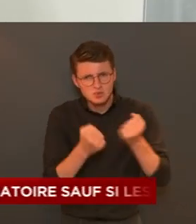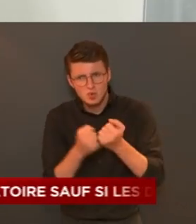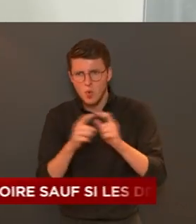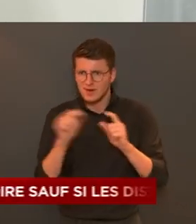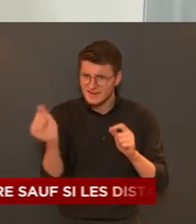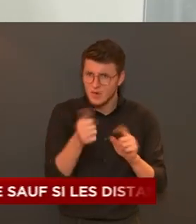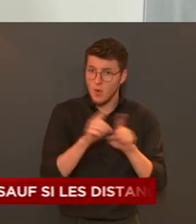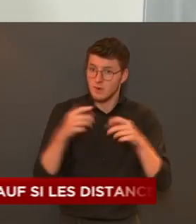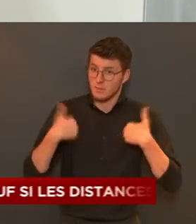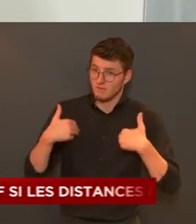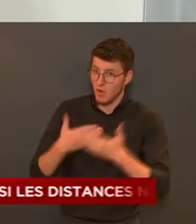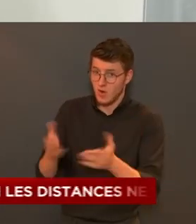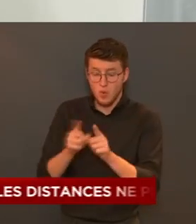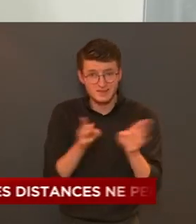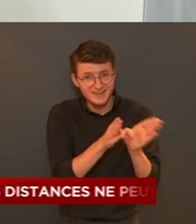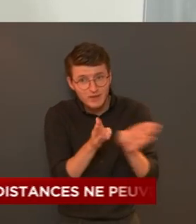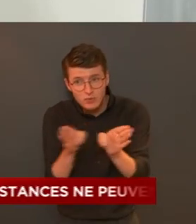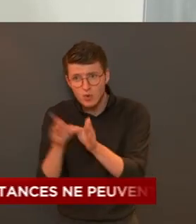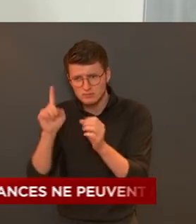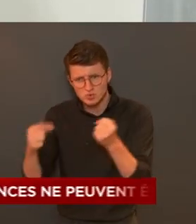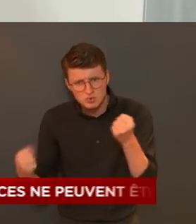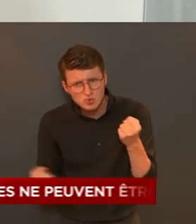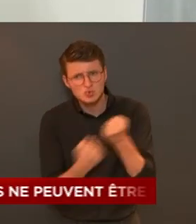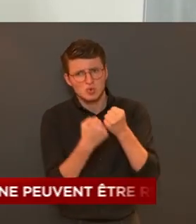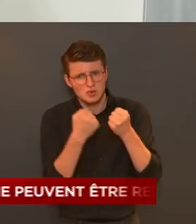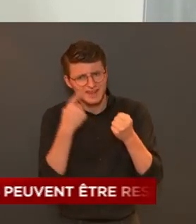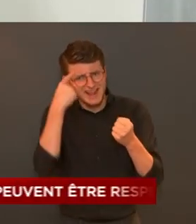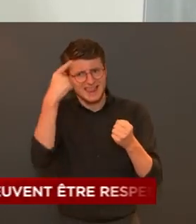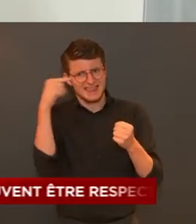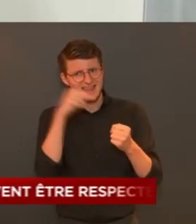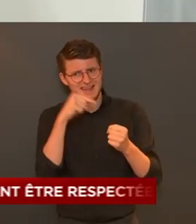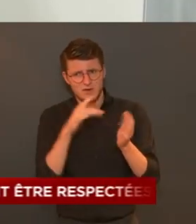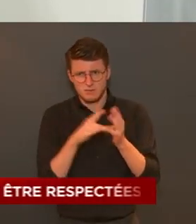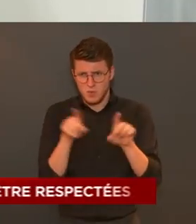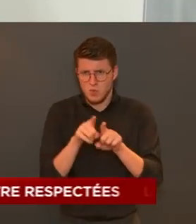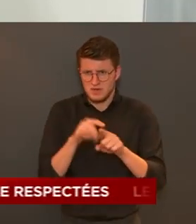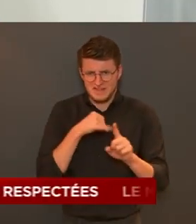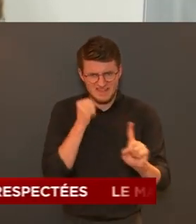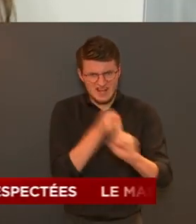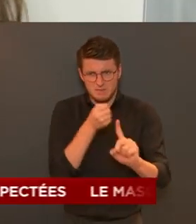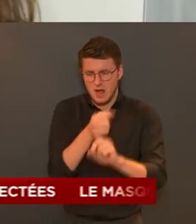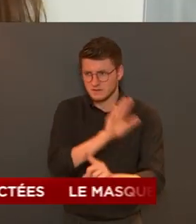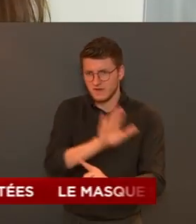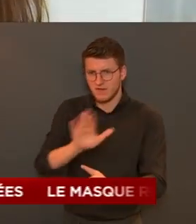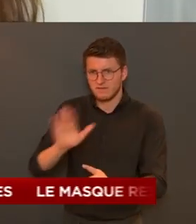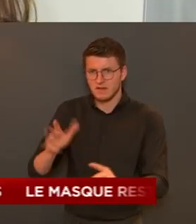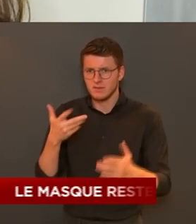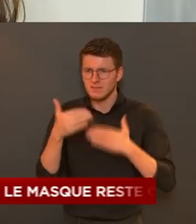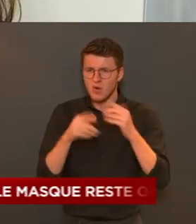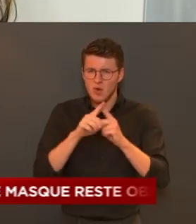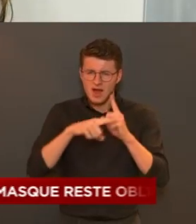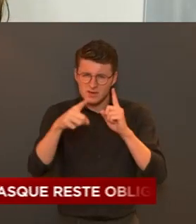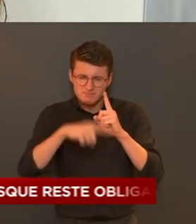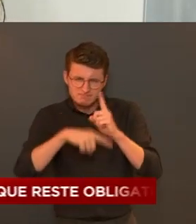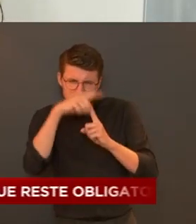soit soutenu par tous, par la population, mais aussi par les secteurs. Et ce baromètre,